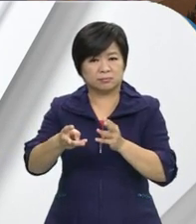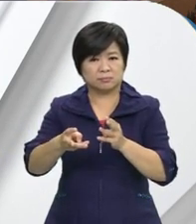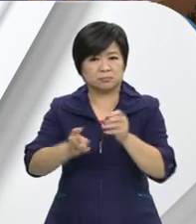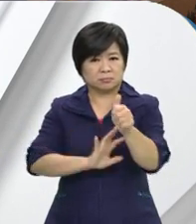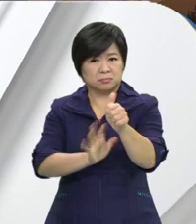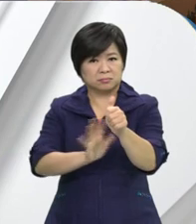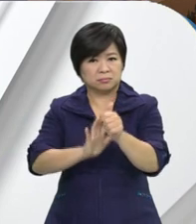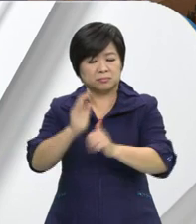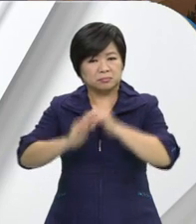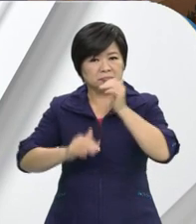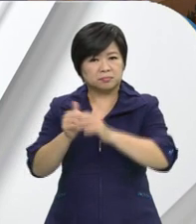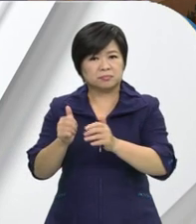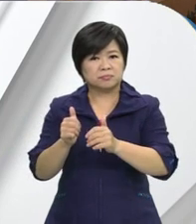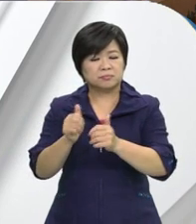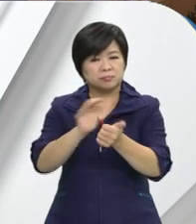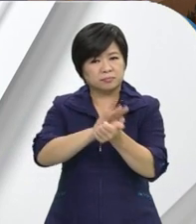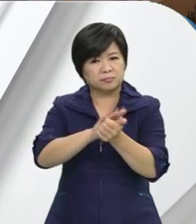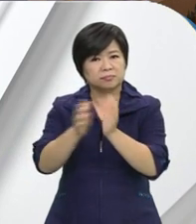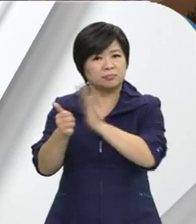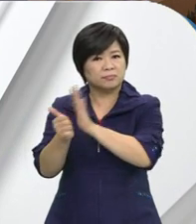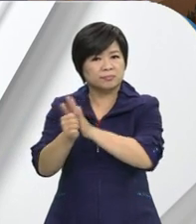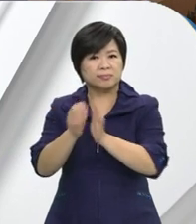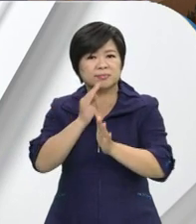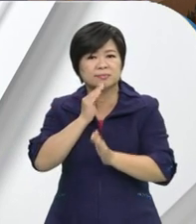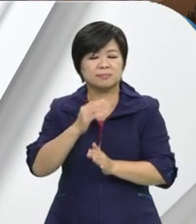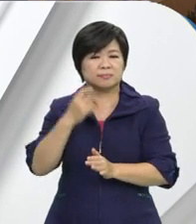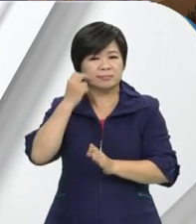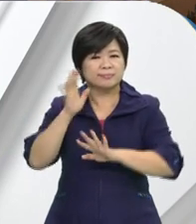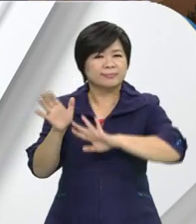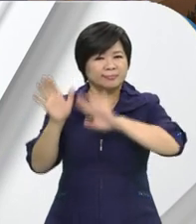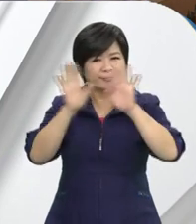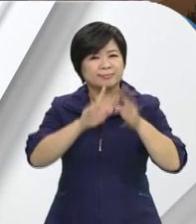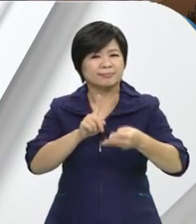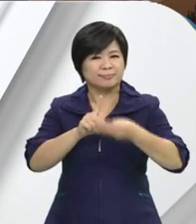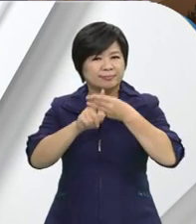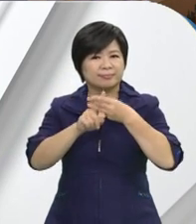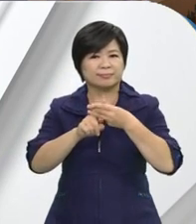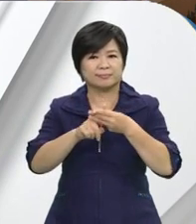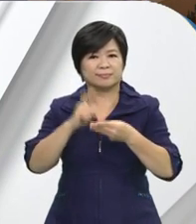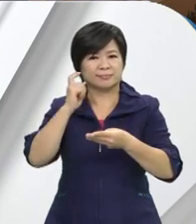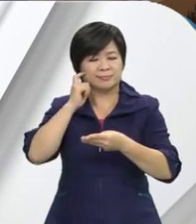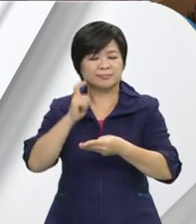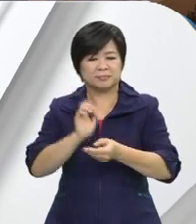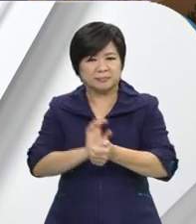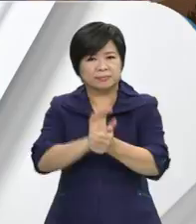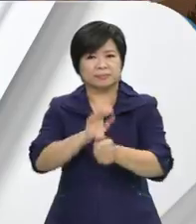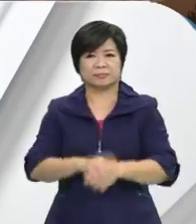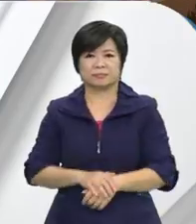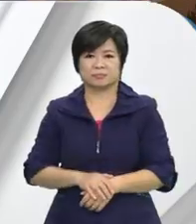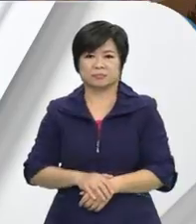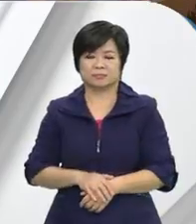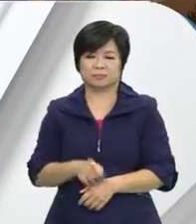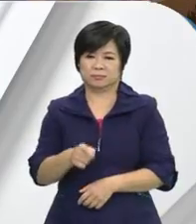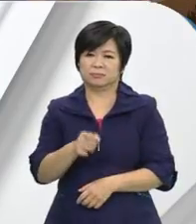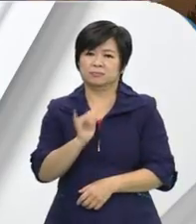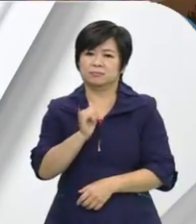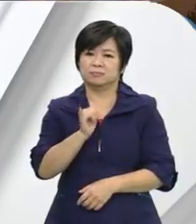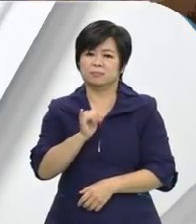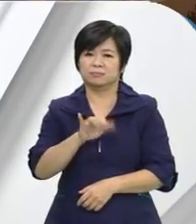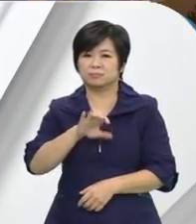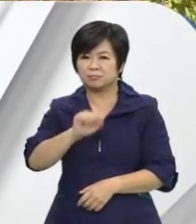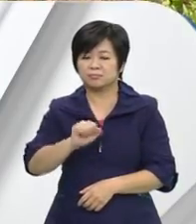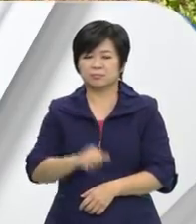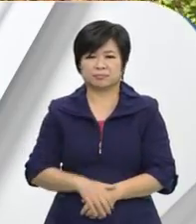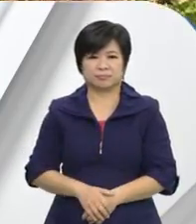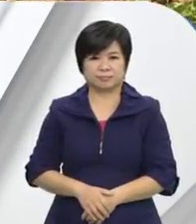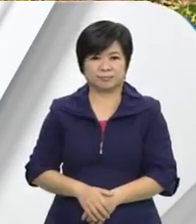援的时候，是会以情感做感情为做一个基础的一个模式，这样推动起来会比较更容易更恰